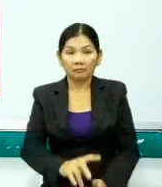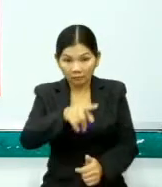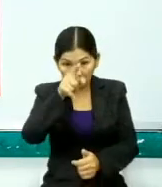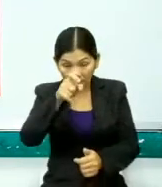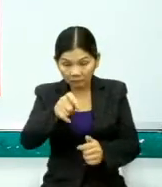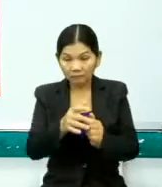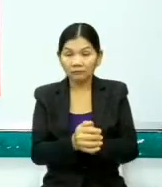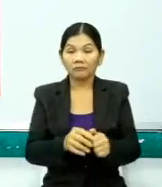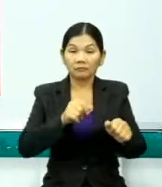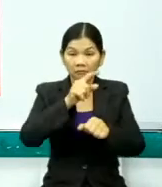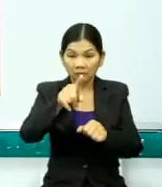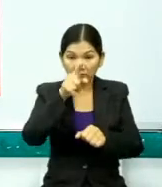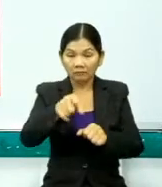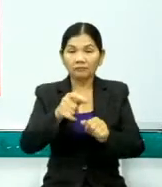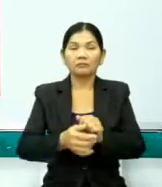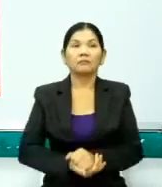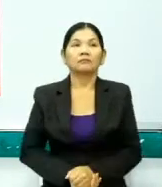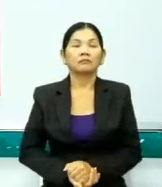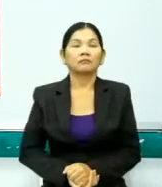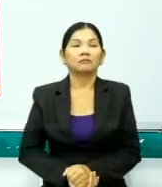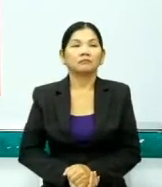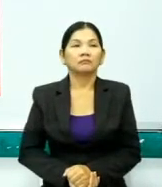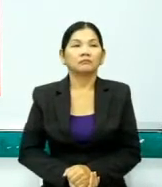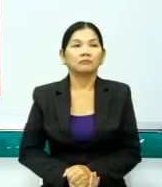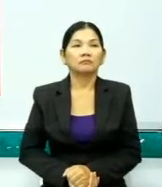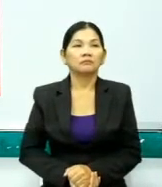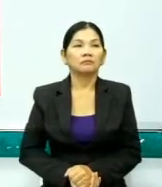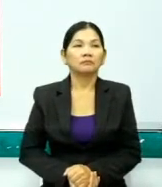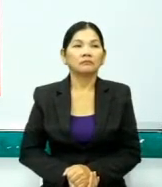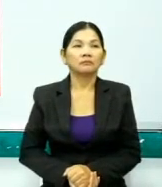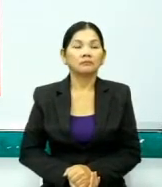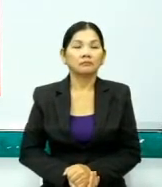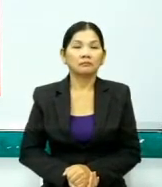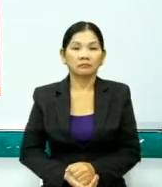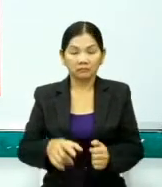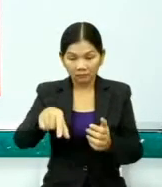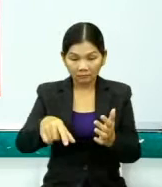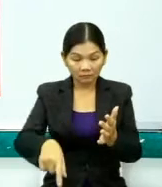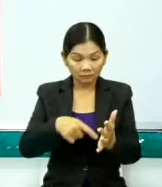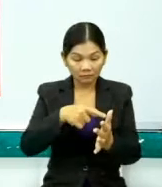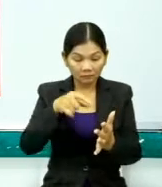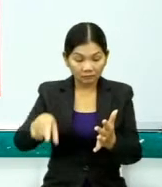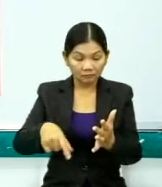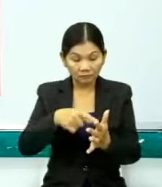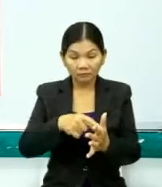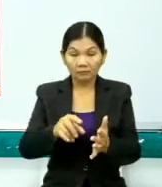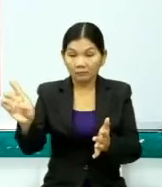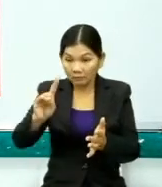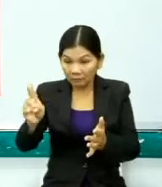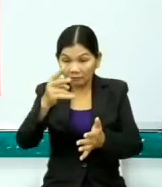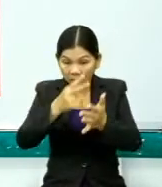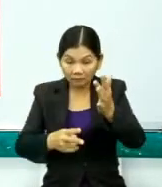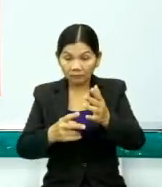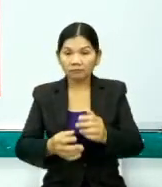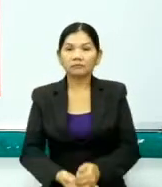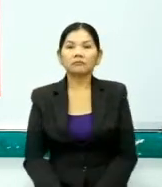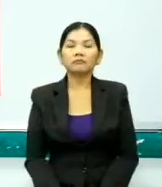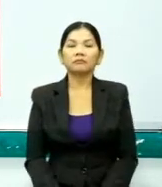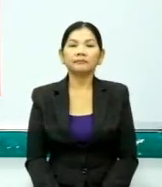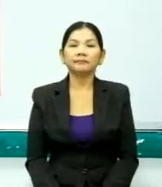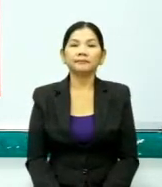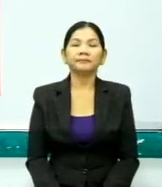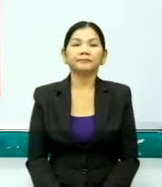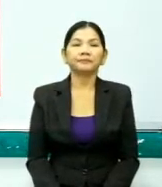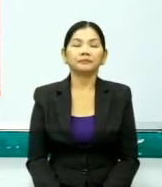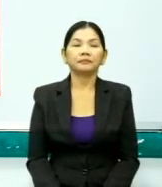sầm nùa cha tiêm khuôn ta kệ kệ chia sắp ở vậy con